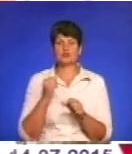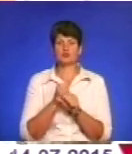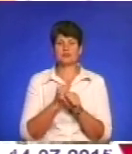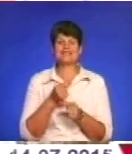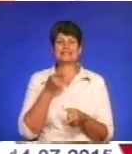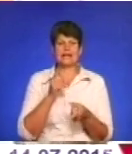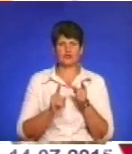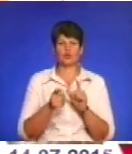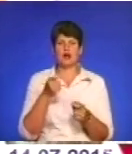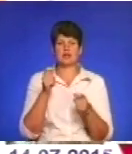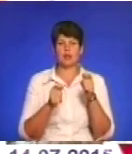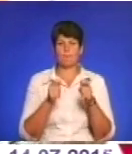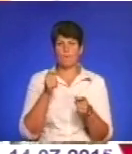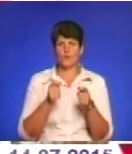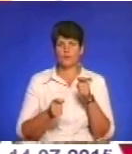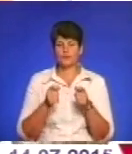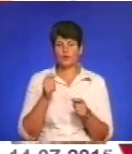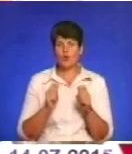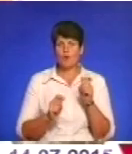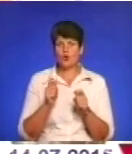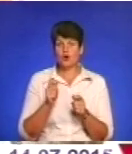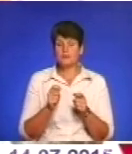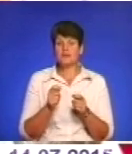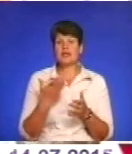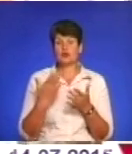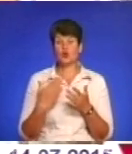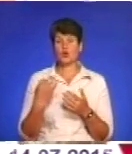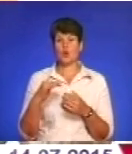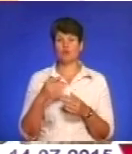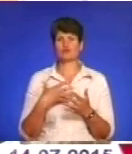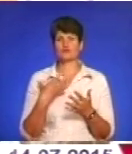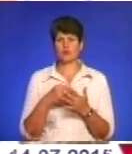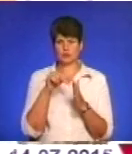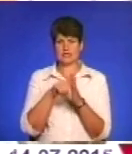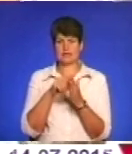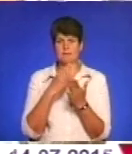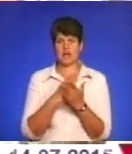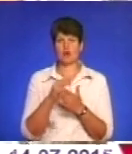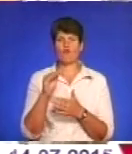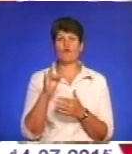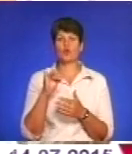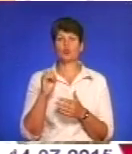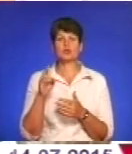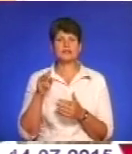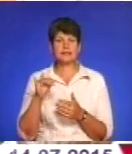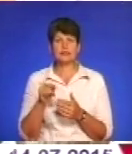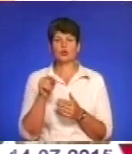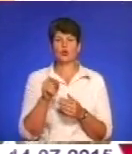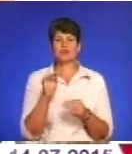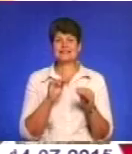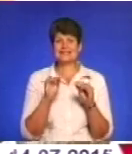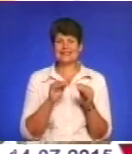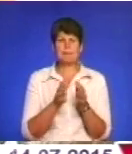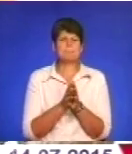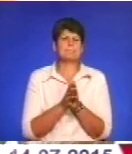із натуральних молочних компонентів. Якщо йогурт в своєму складі вміщує фруктовий наповнювач, то його склад